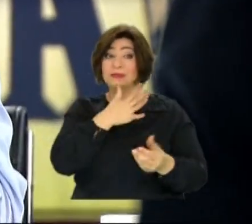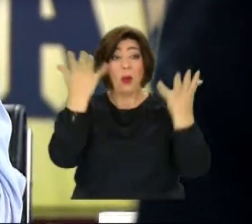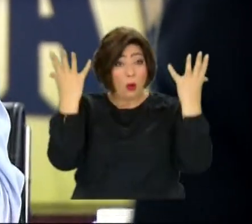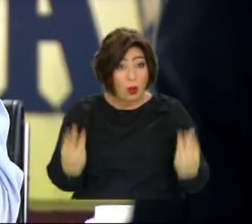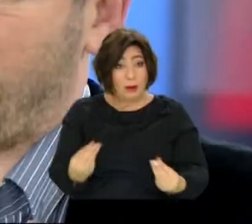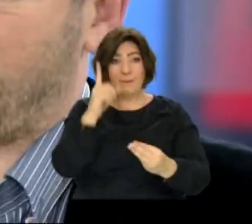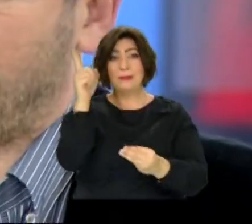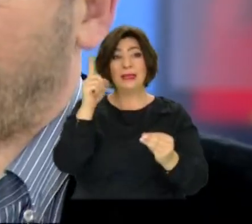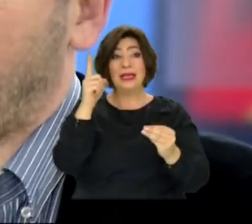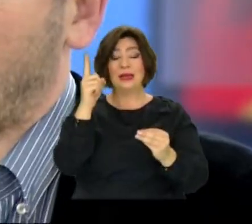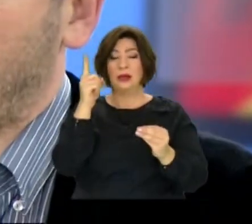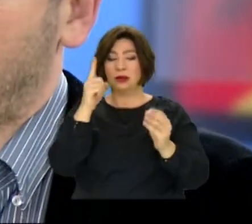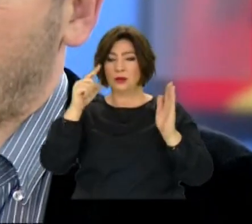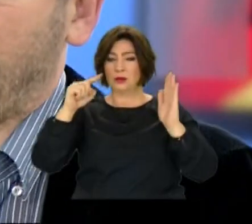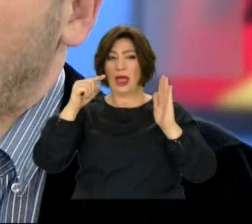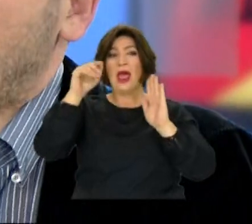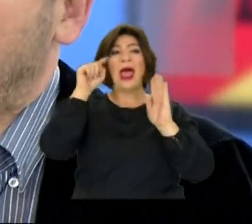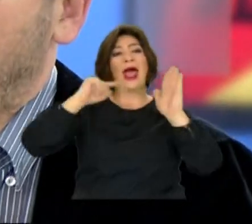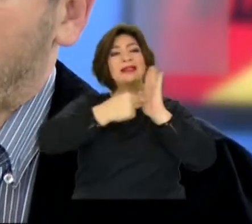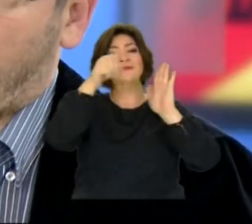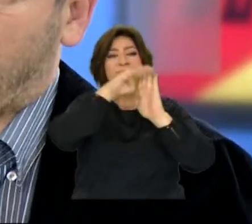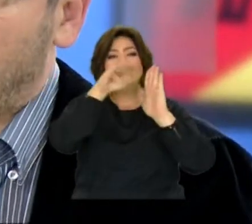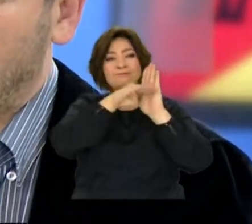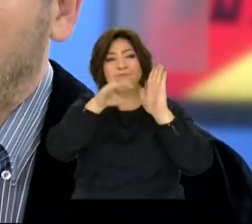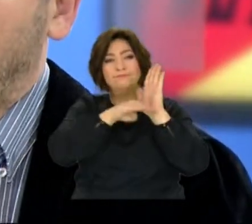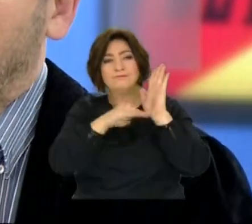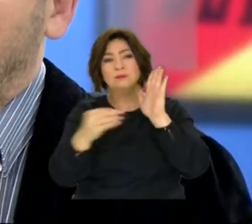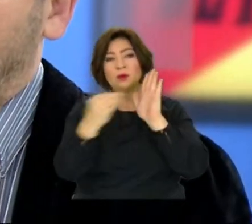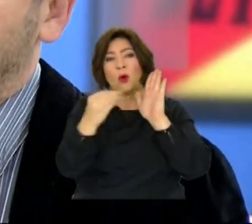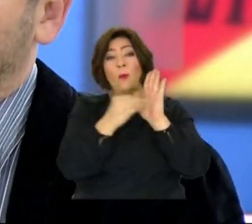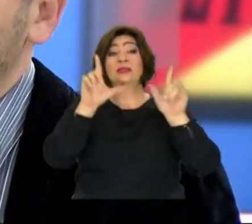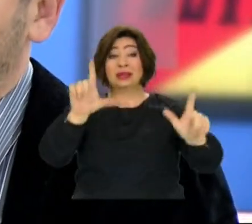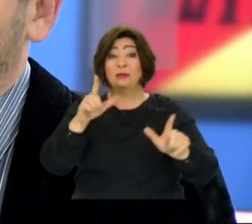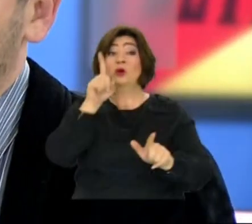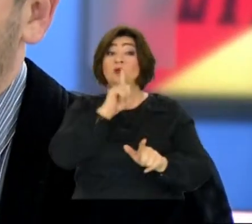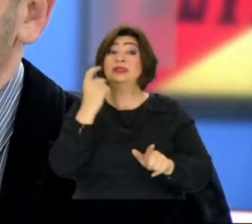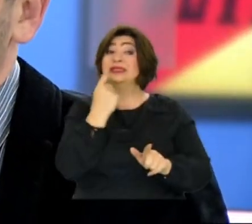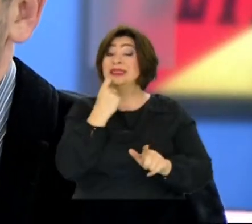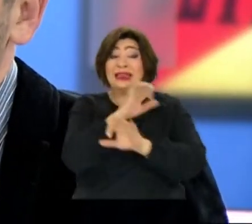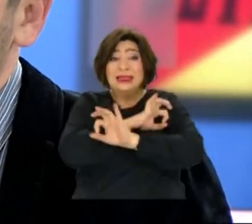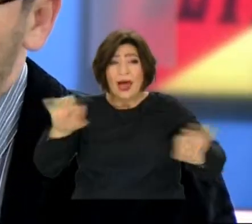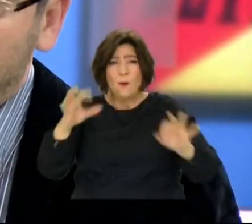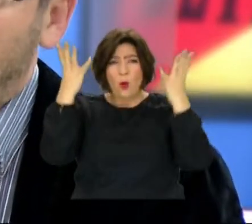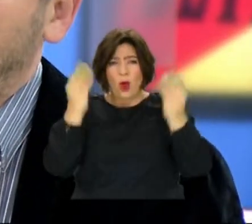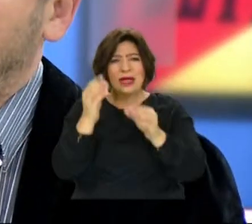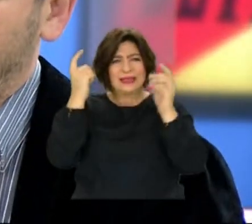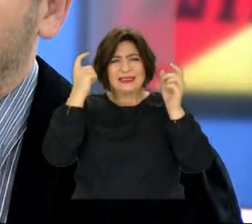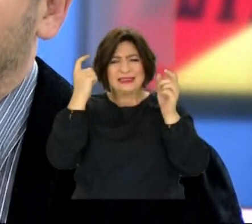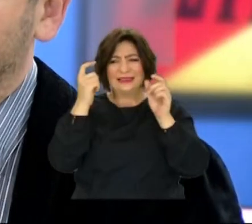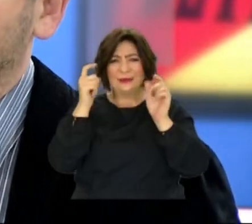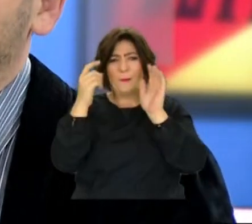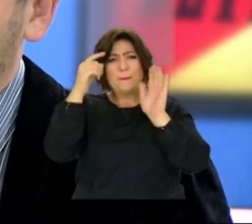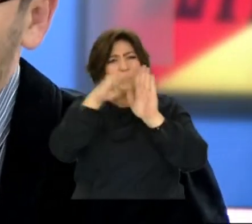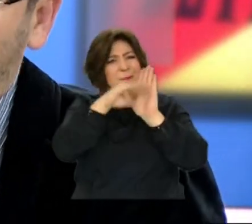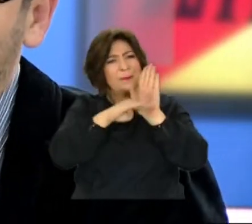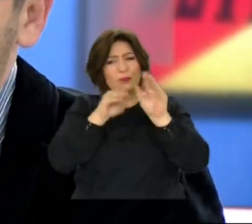bir şey koymamız lazım. Kriterler koymamız lazım. Yani 100 senedir aşağı yukarı bunu tam olarak tanımlamak için bir sürü kriter